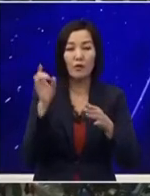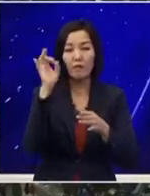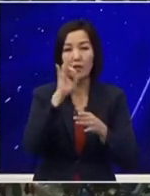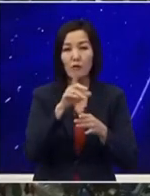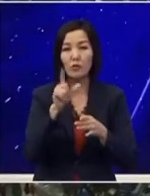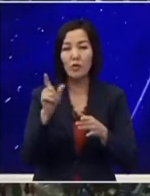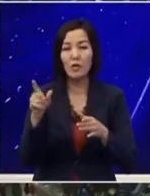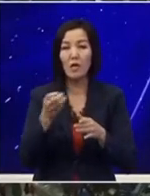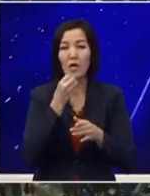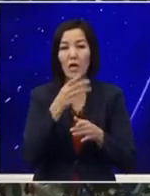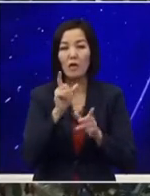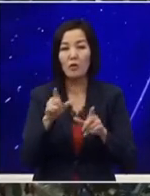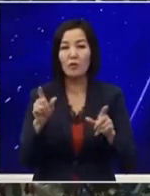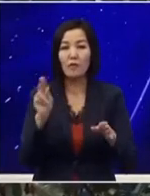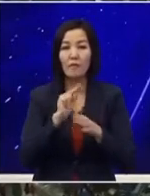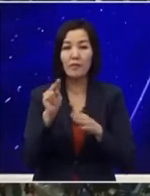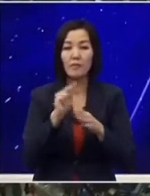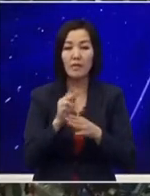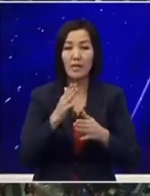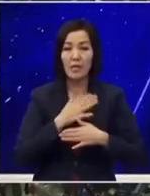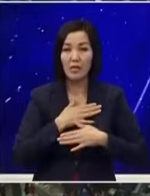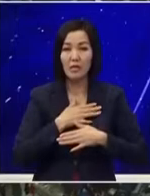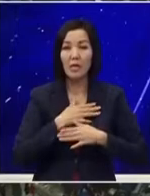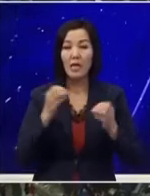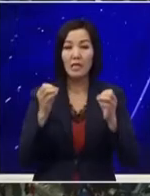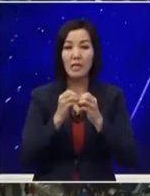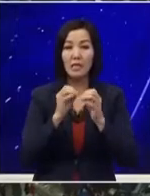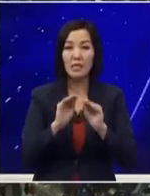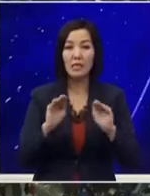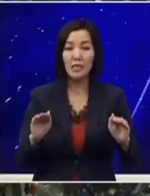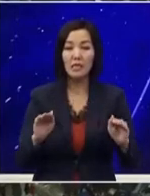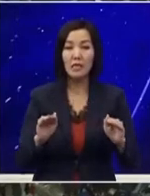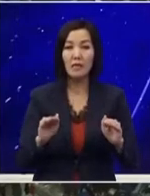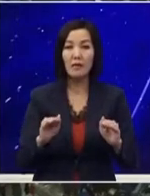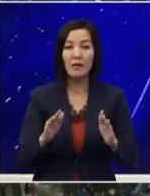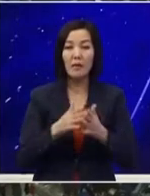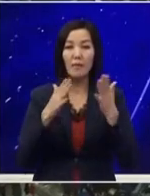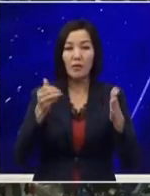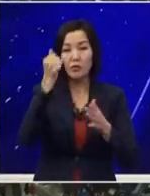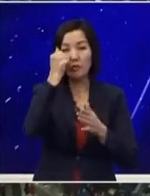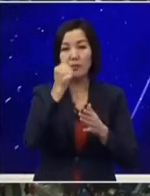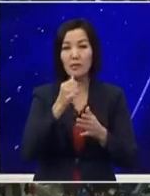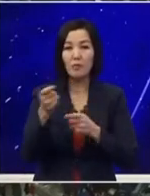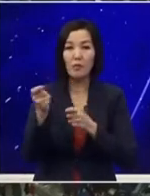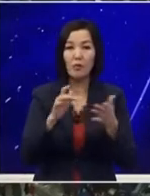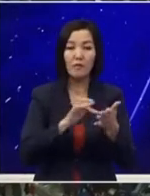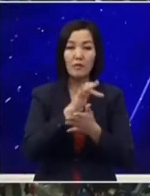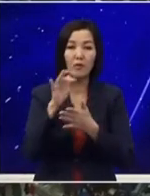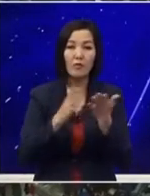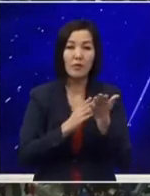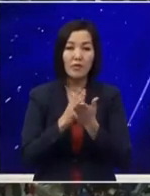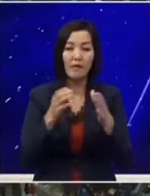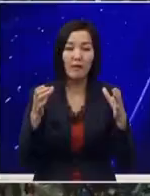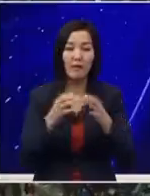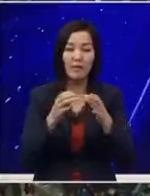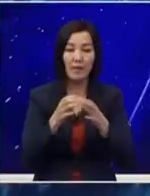личностей. Хорошими людьми она воспитала и нас, 10 детей. Мы от лица нашей семьи благодарим руководство города и Совет ветеранов за память о